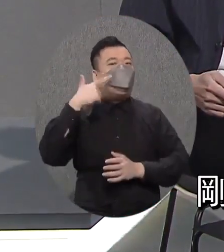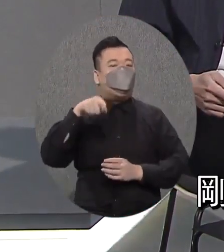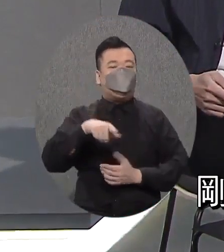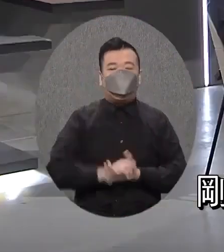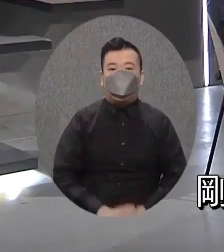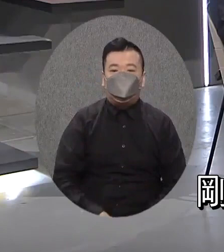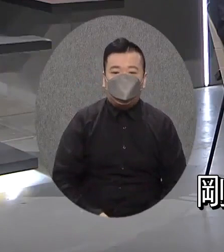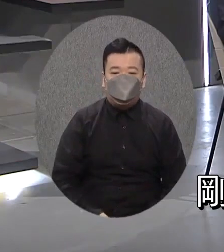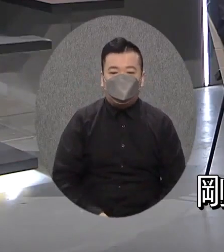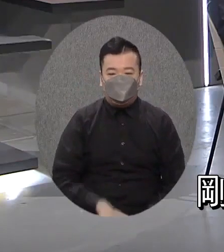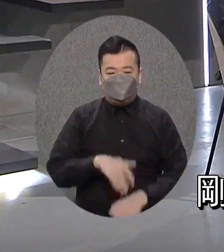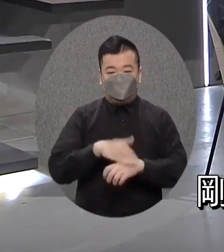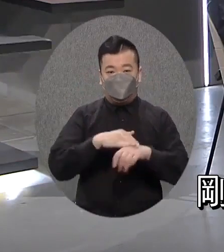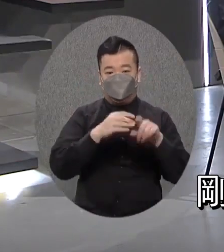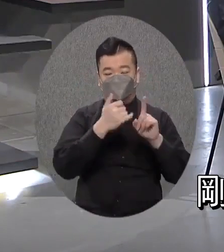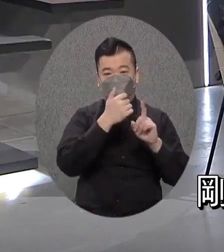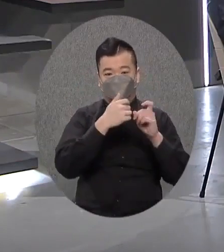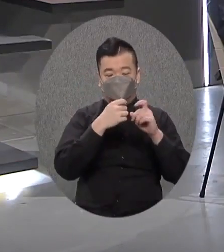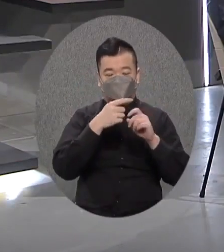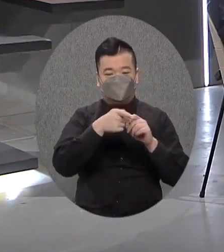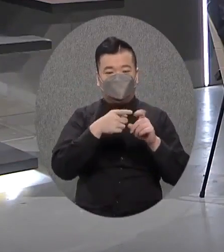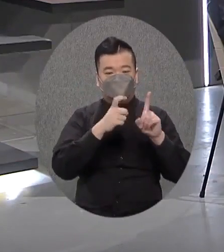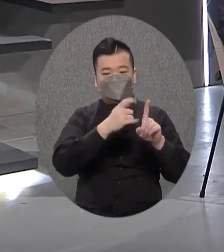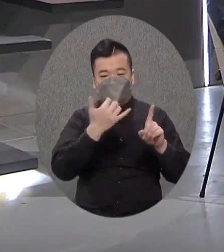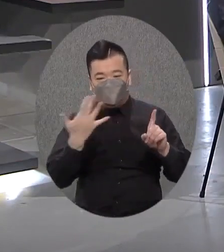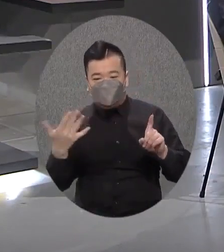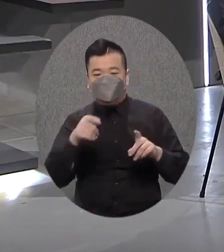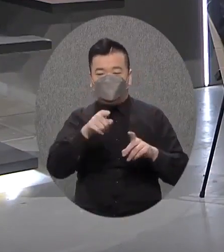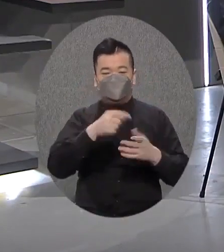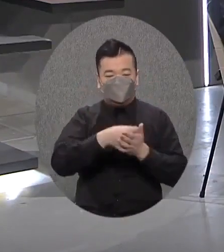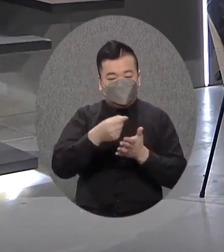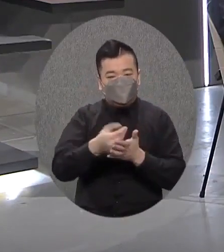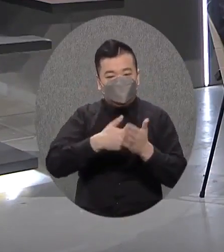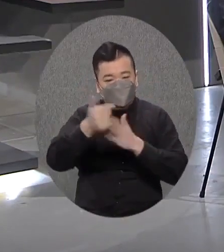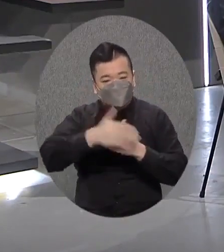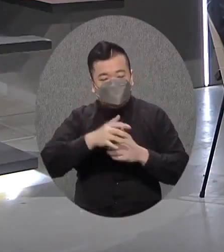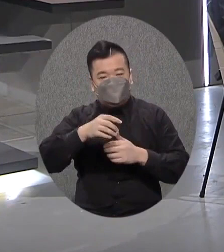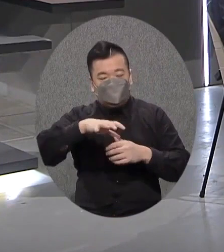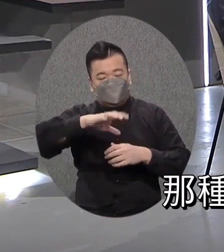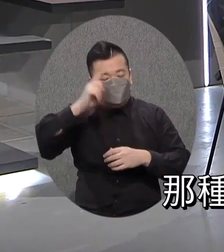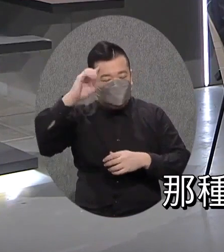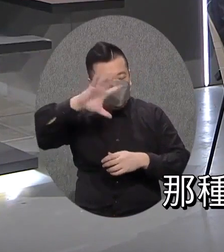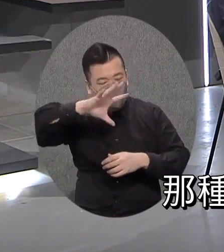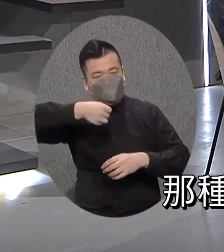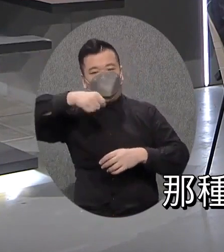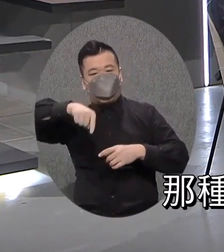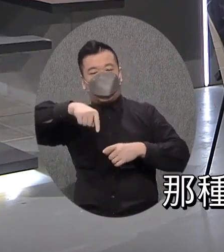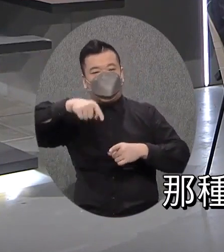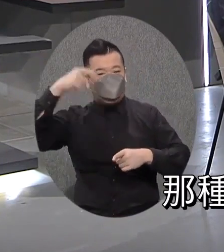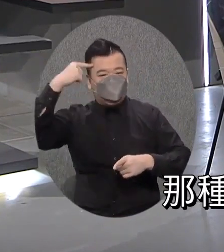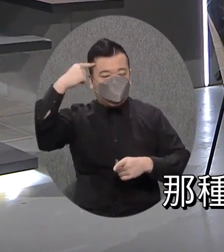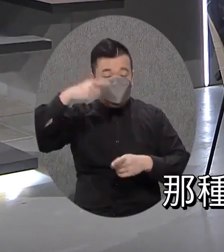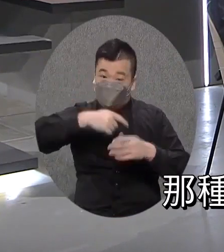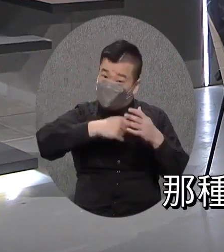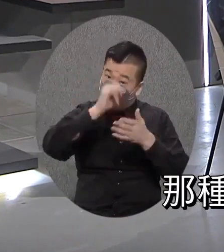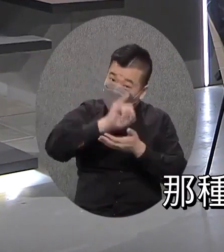估剛才提到即係60年代西方的泡泡，甚至其實喺繪畫上的即係抽象表現主義等等，其實那種對於藝